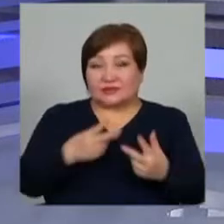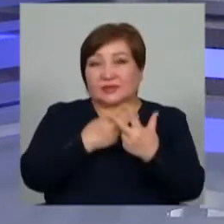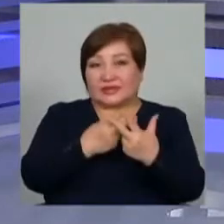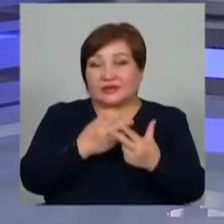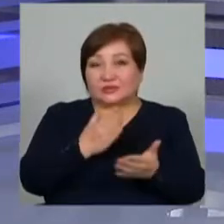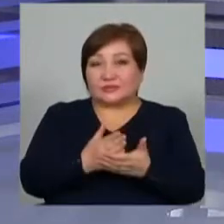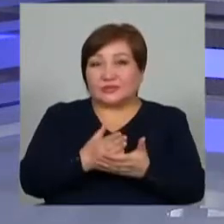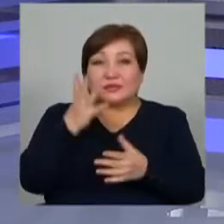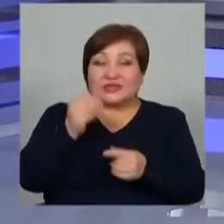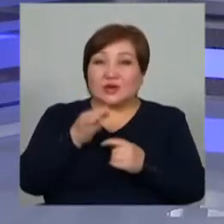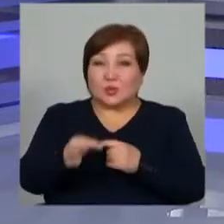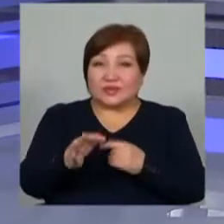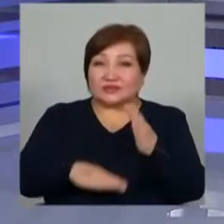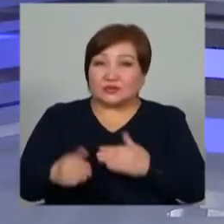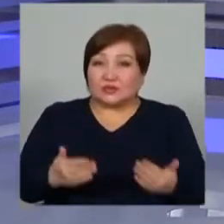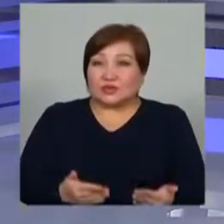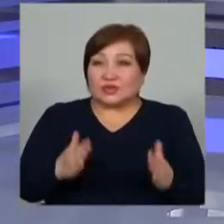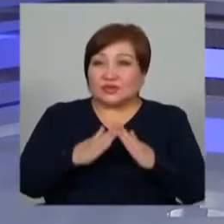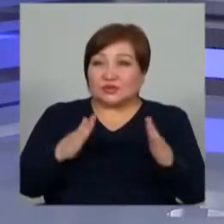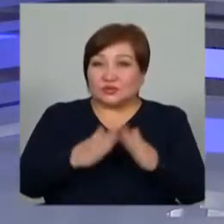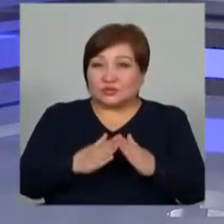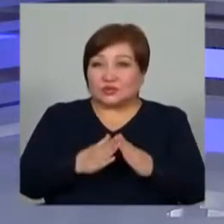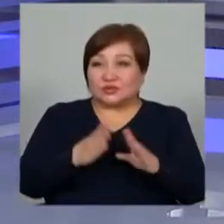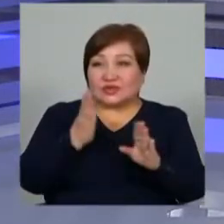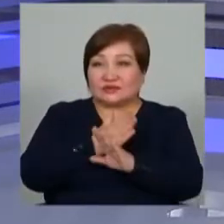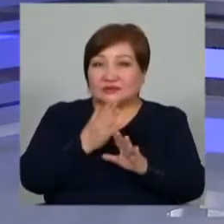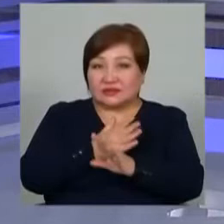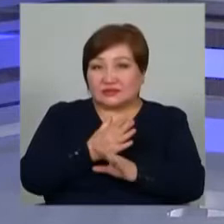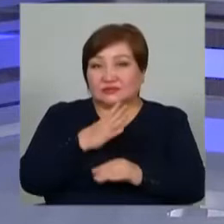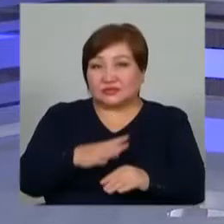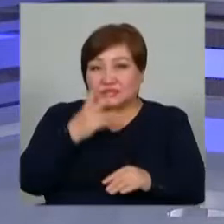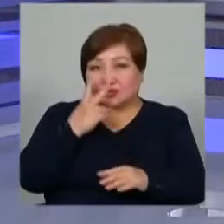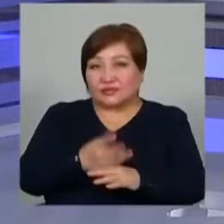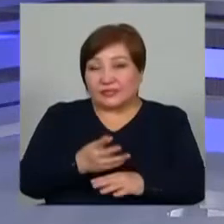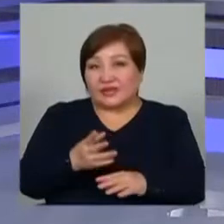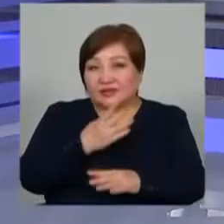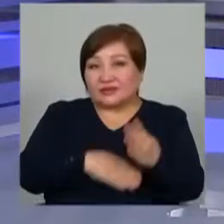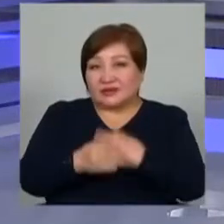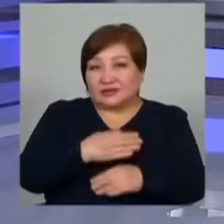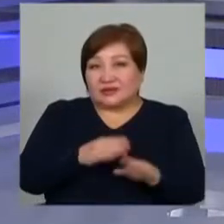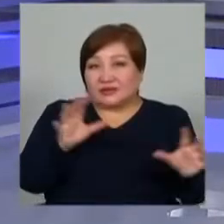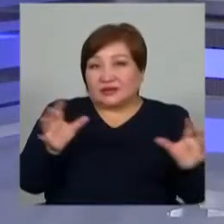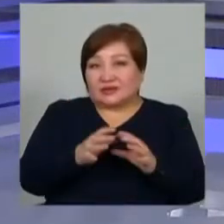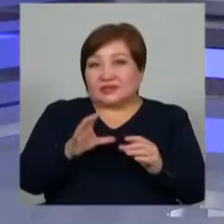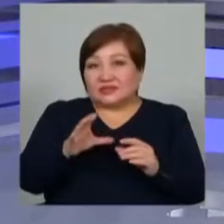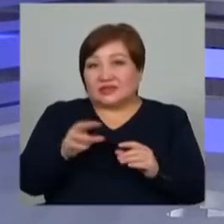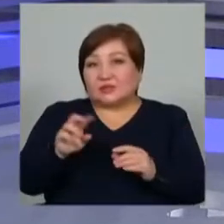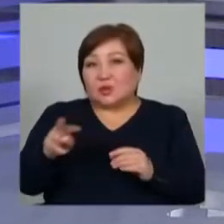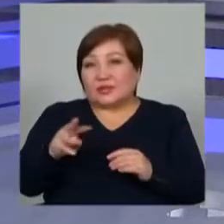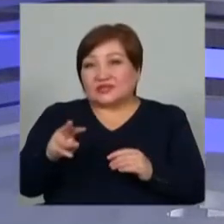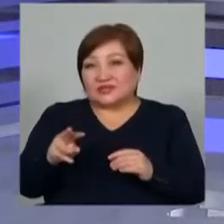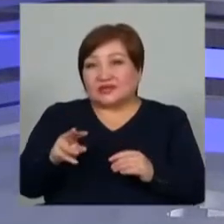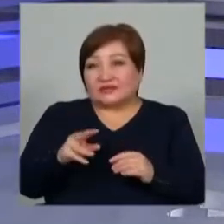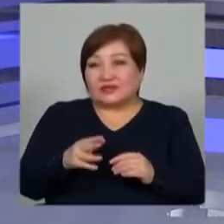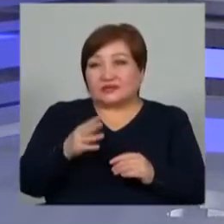Алматы облысының тұрғыны Аяда үйінде тағдырдан теперіш көргендерді бағып отыр. Бүгінде Сәния Мұхамедсадықова 8 зейнеткерді